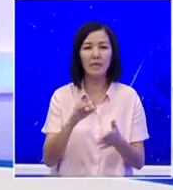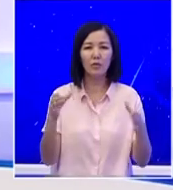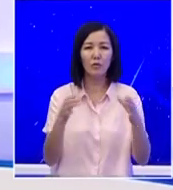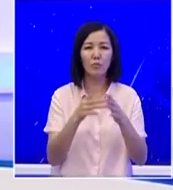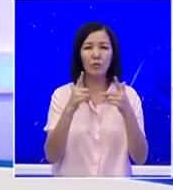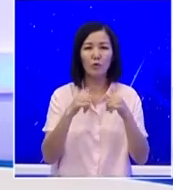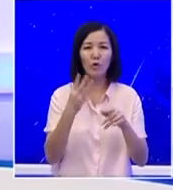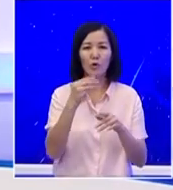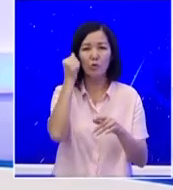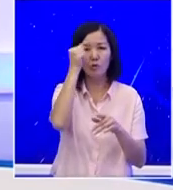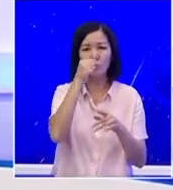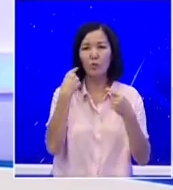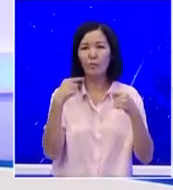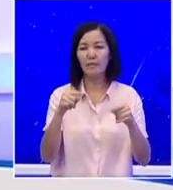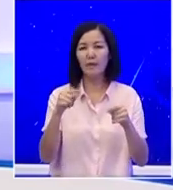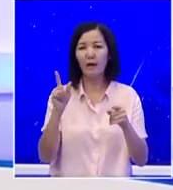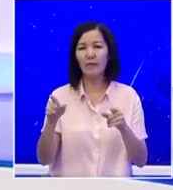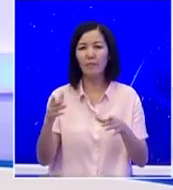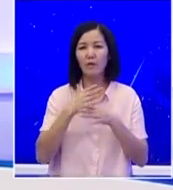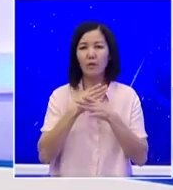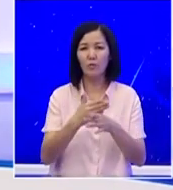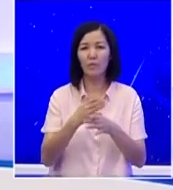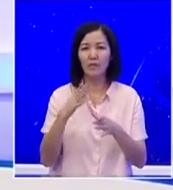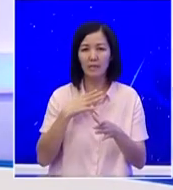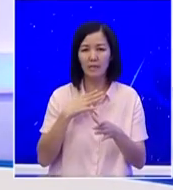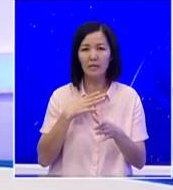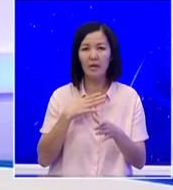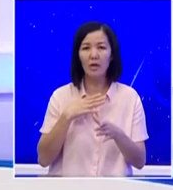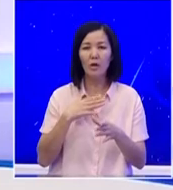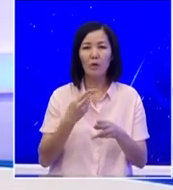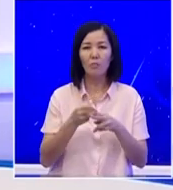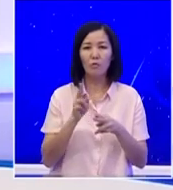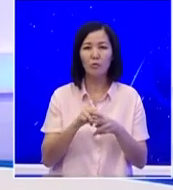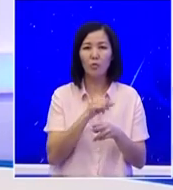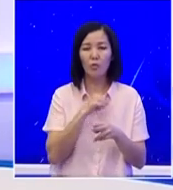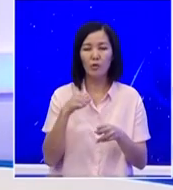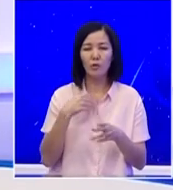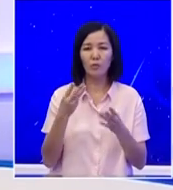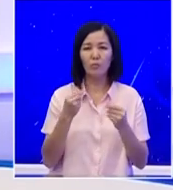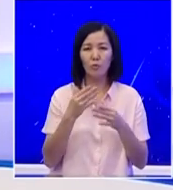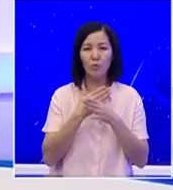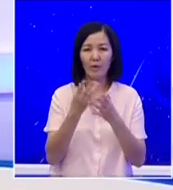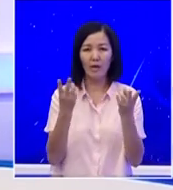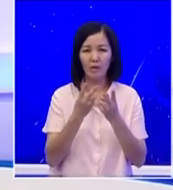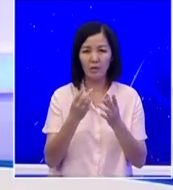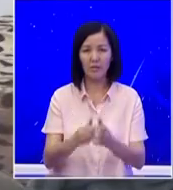Үш жылдан бері өзгелерге көмектесіп, ерікті атанған. Алайда бұл жолы көмекке өз мұқтаж.